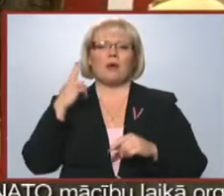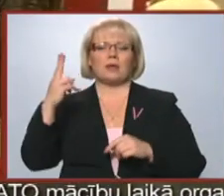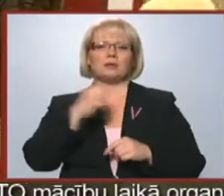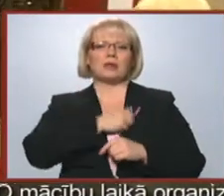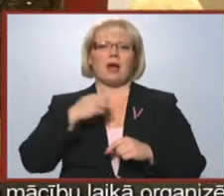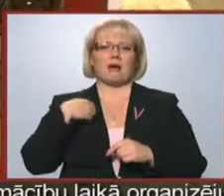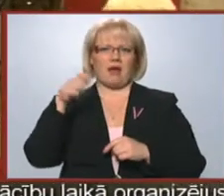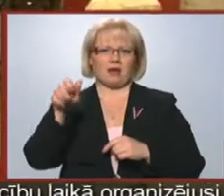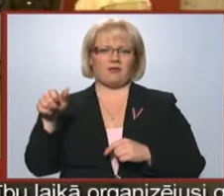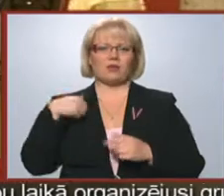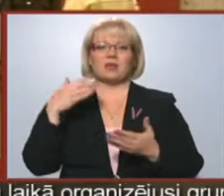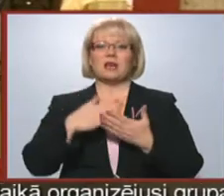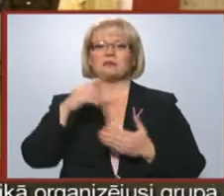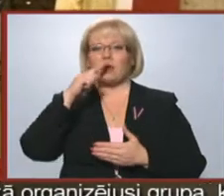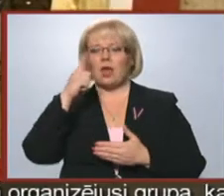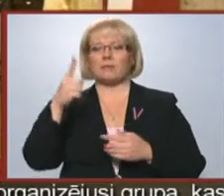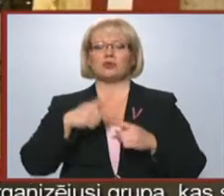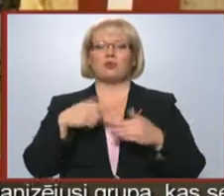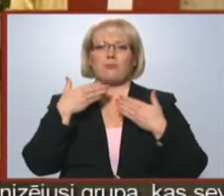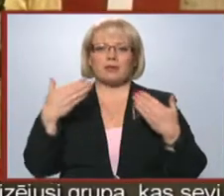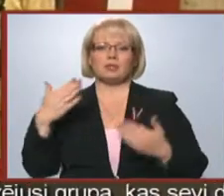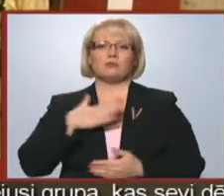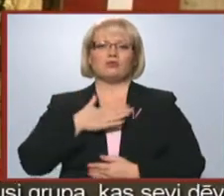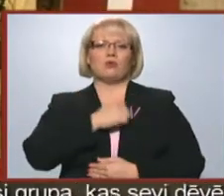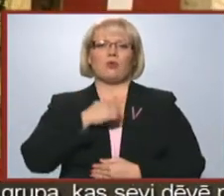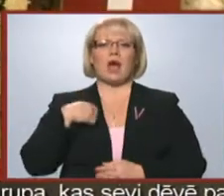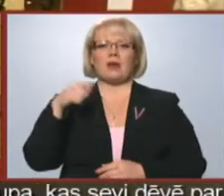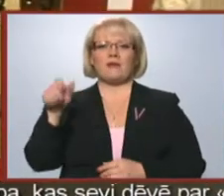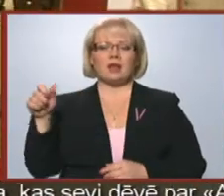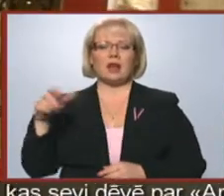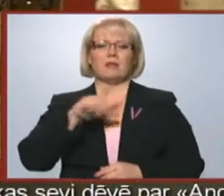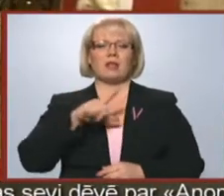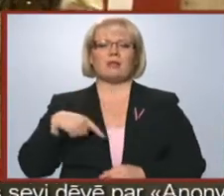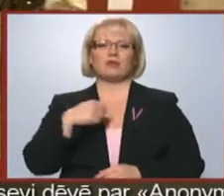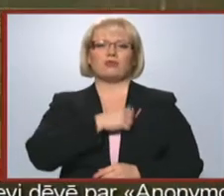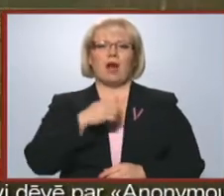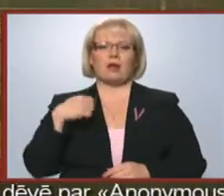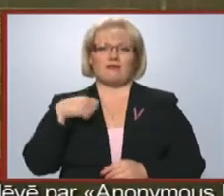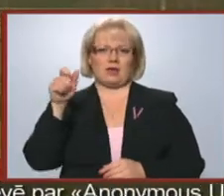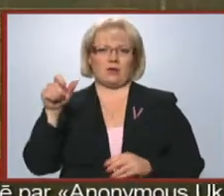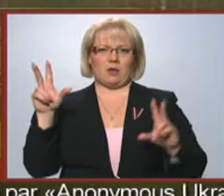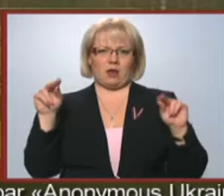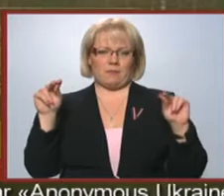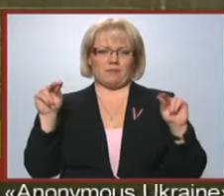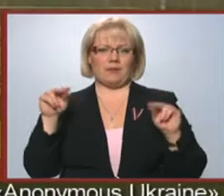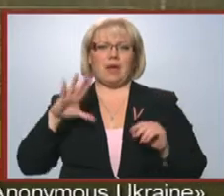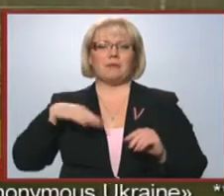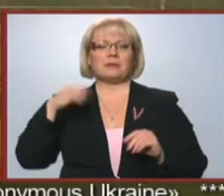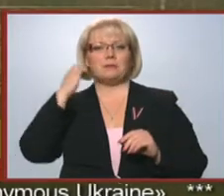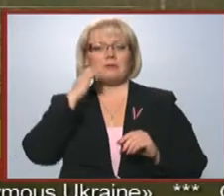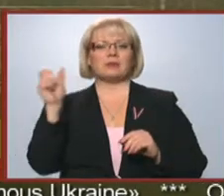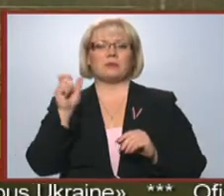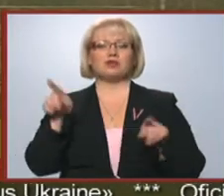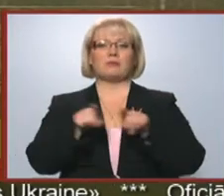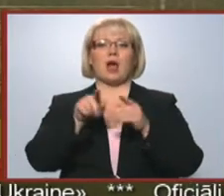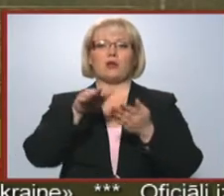viņi būtu. Un es ļoti lepnis esmu, es esmu pateicīgs mūsu karavīriem, mūsu karavīru, latviešu karavīru garam. Pēc piemiņas brīža